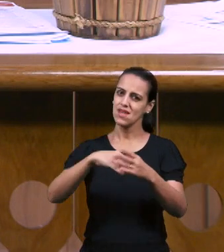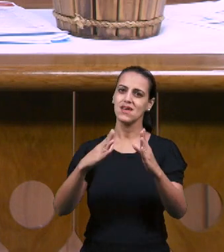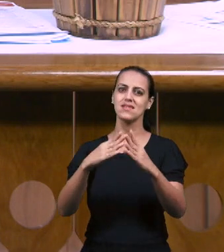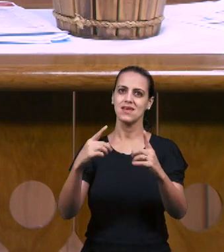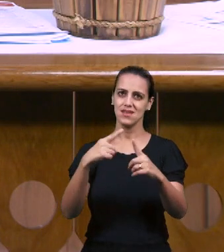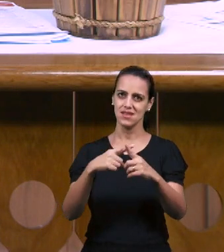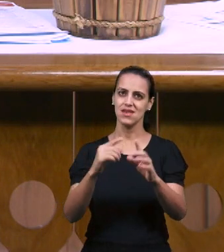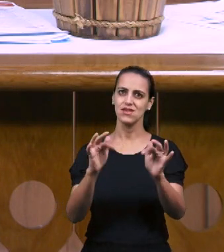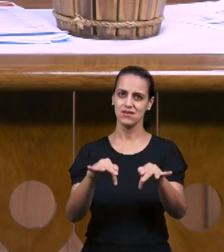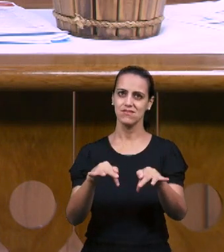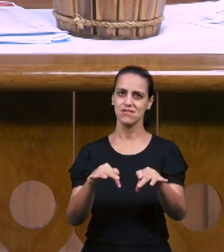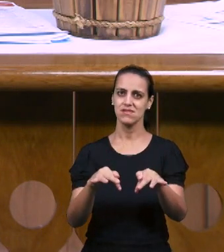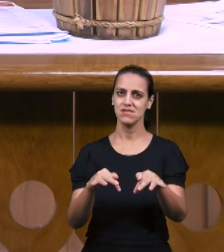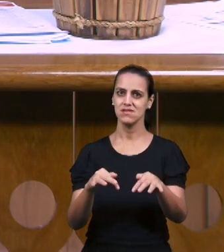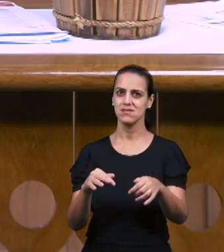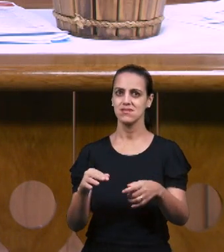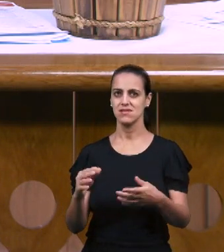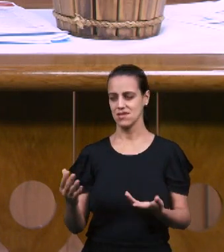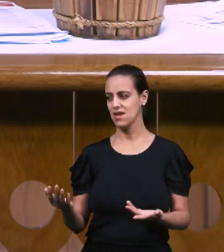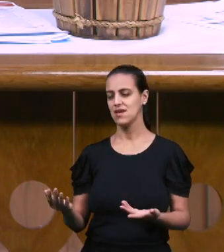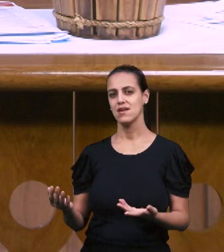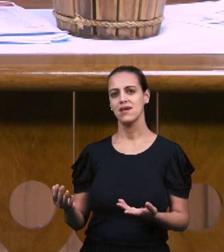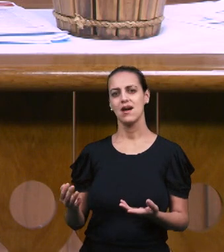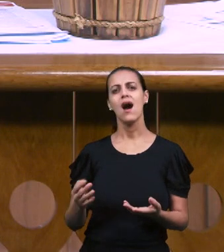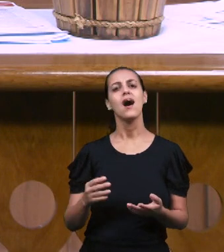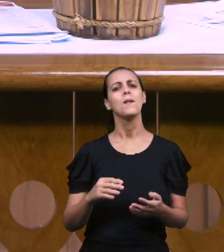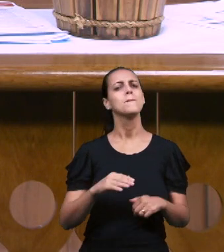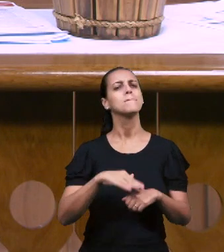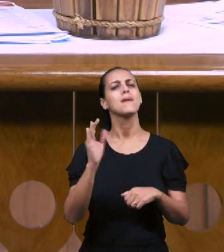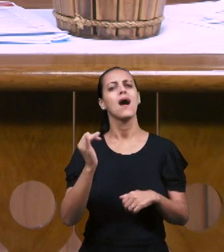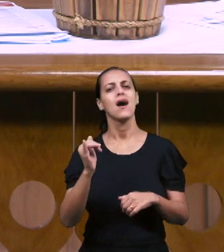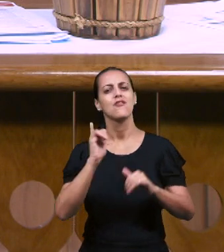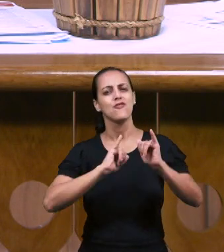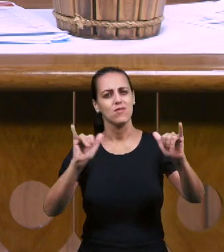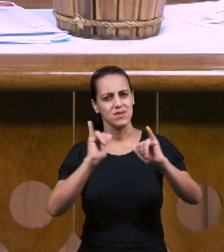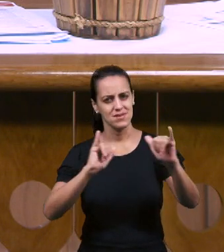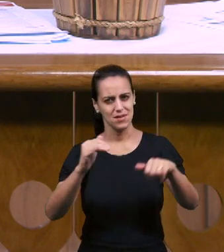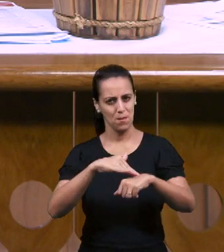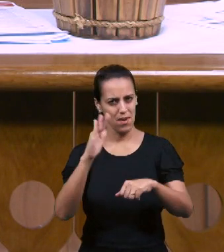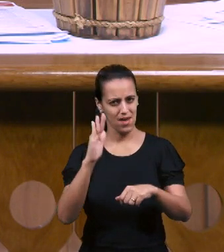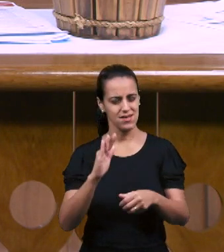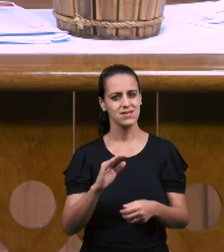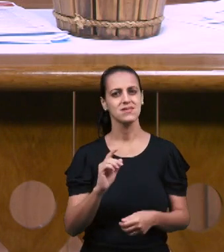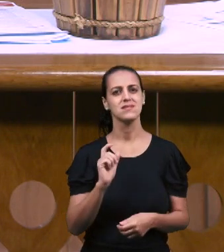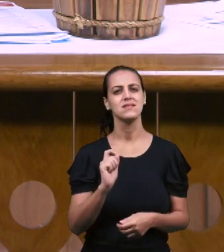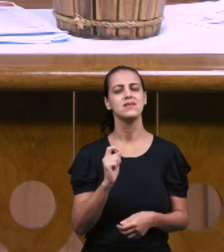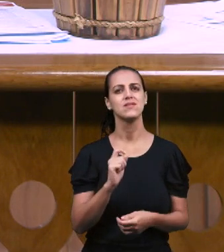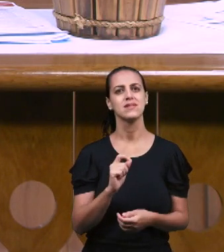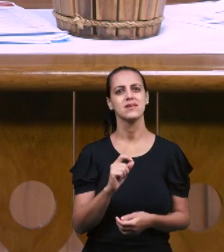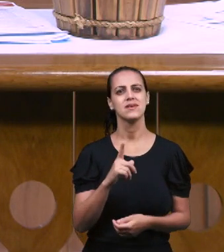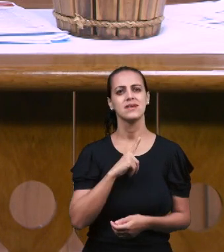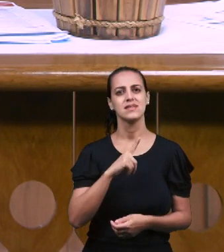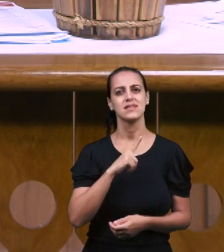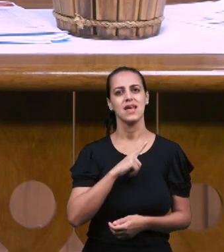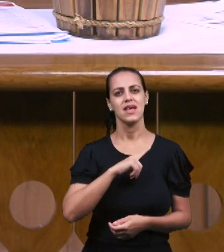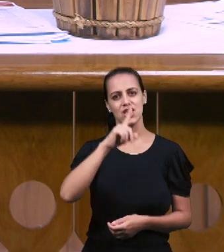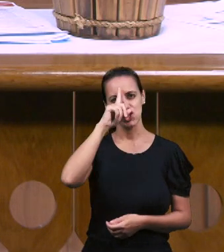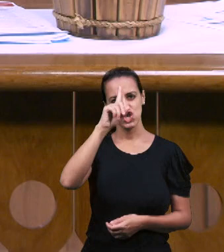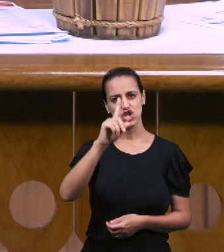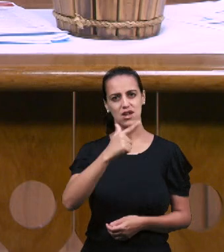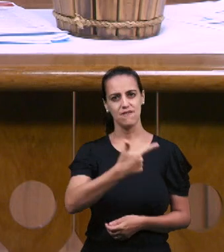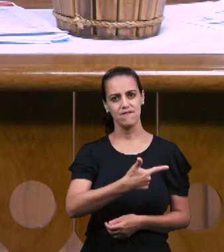n'est-ce pas? Une autre information que nous voulons donner aux frères et sœurs, c'est que nous allons voir le